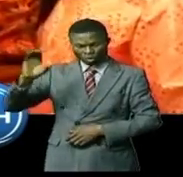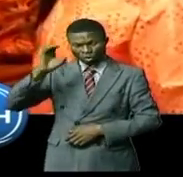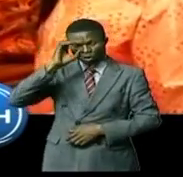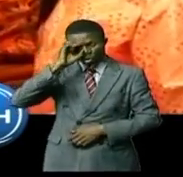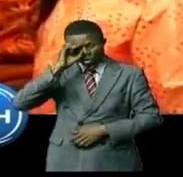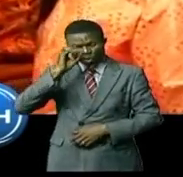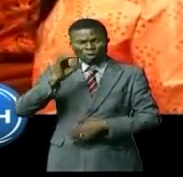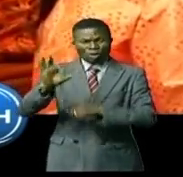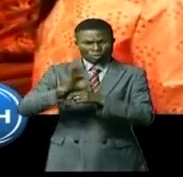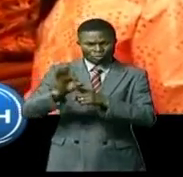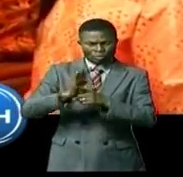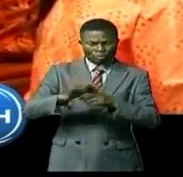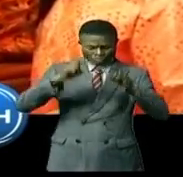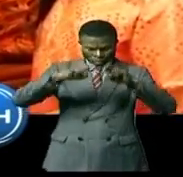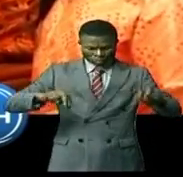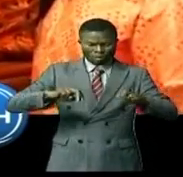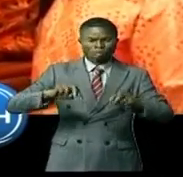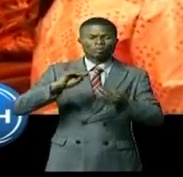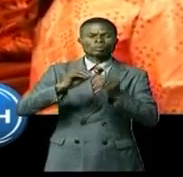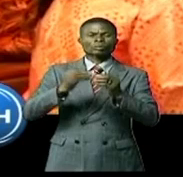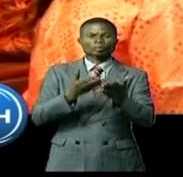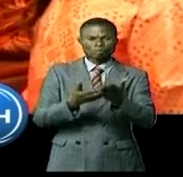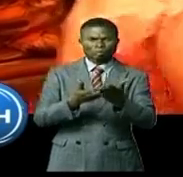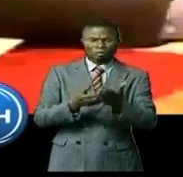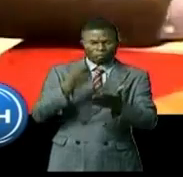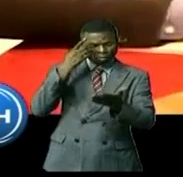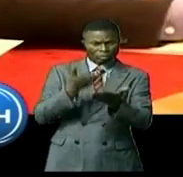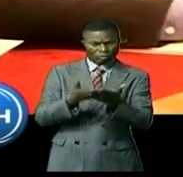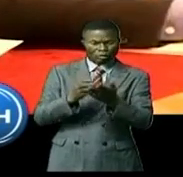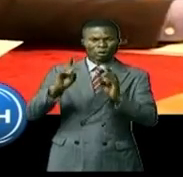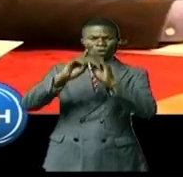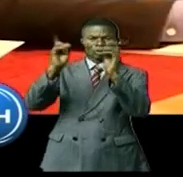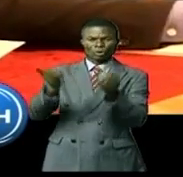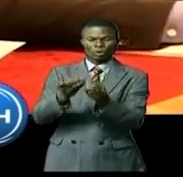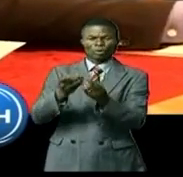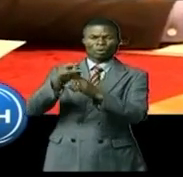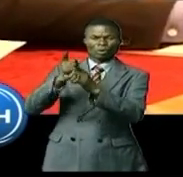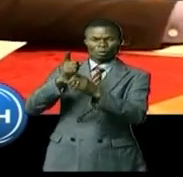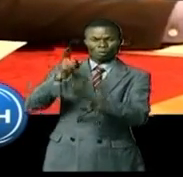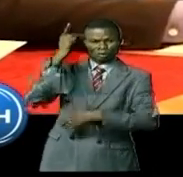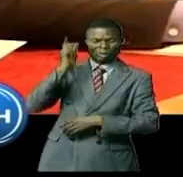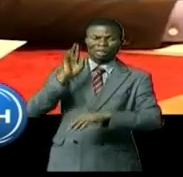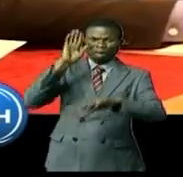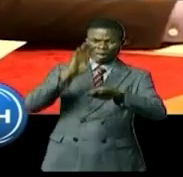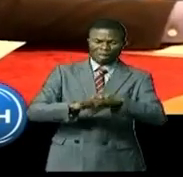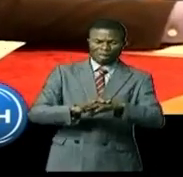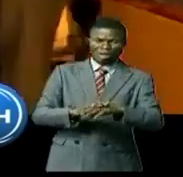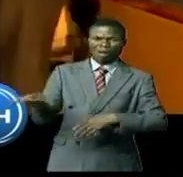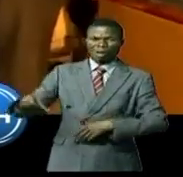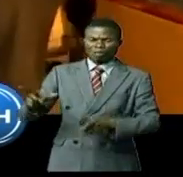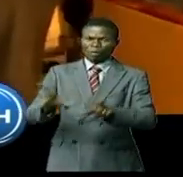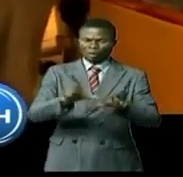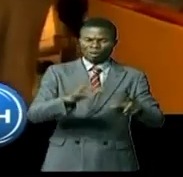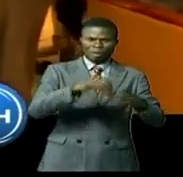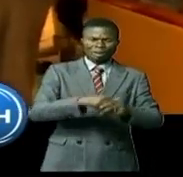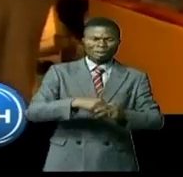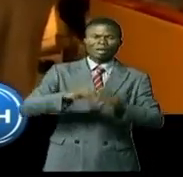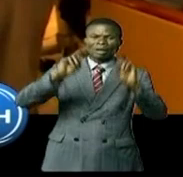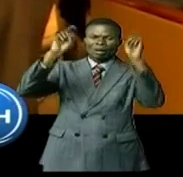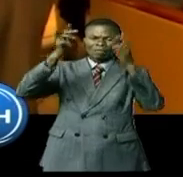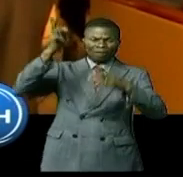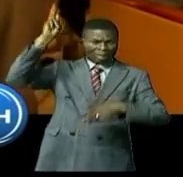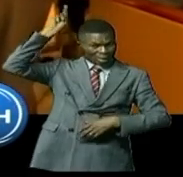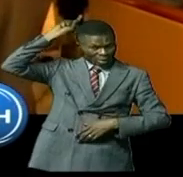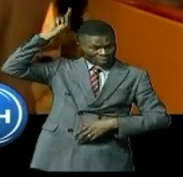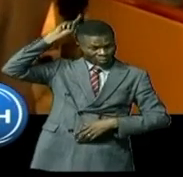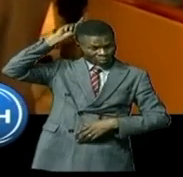cette formation dans l'analyse minérale. Pour cette fin, une délégation venue de Kinshasa séjourne dans la province du Lualaba, précisément à Kolwezi, lieu de la